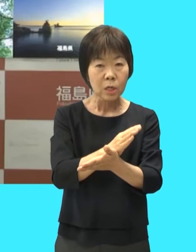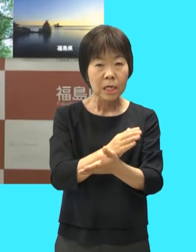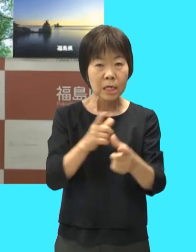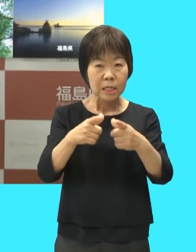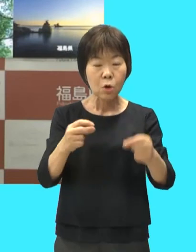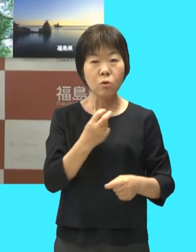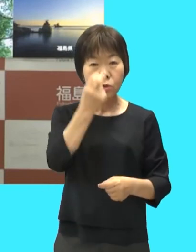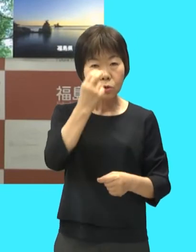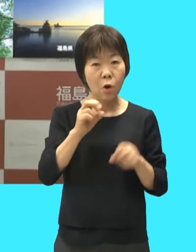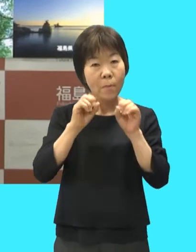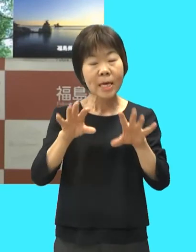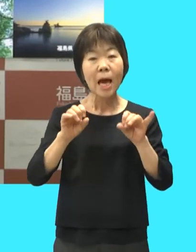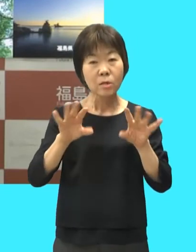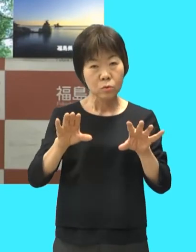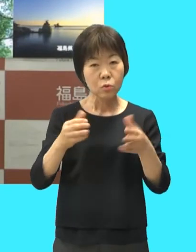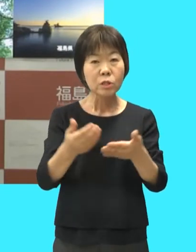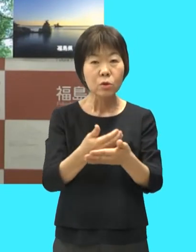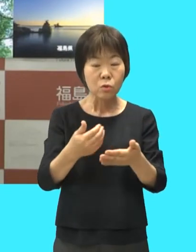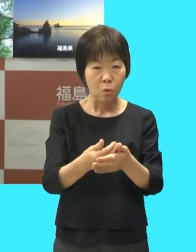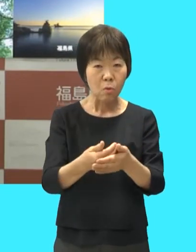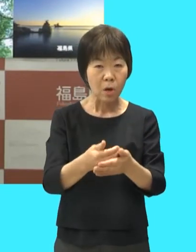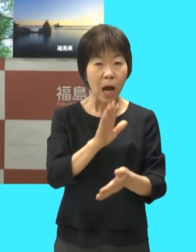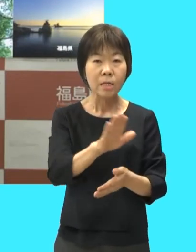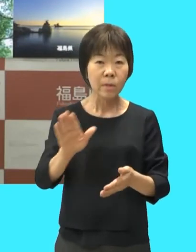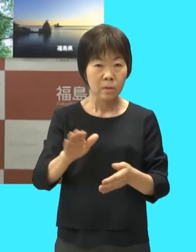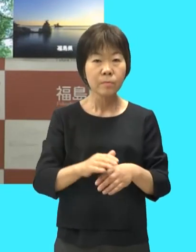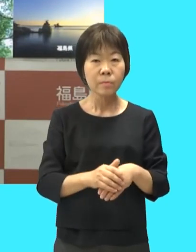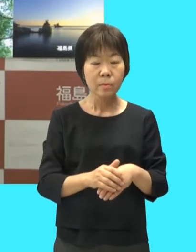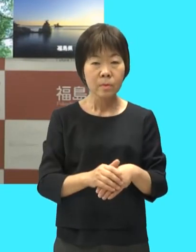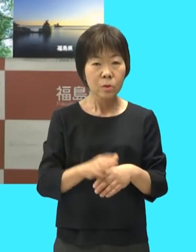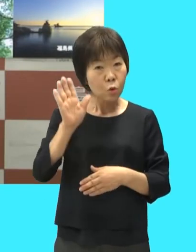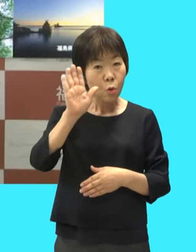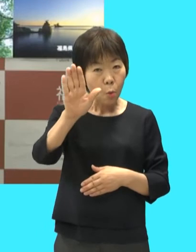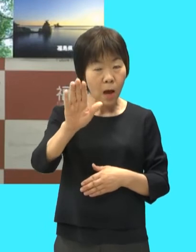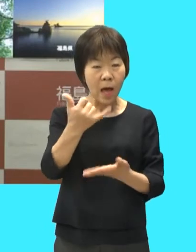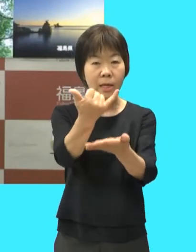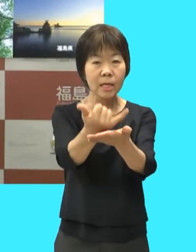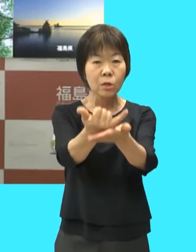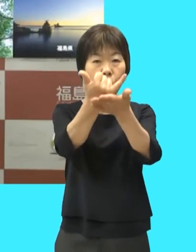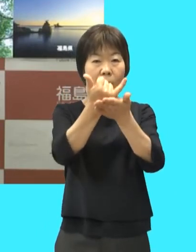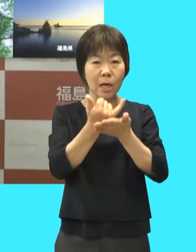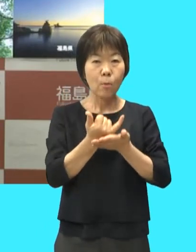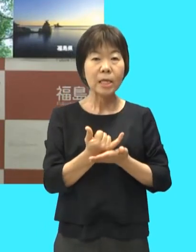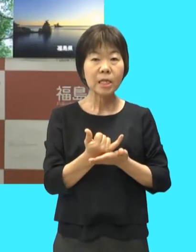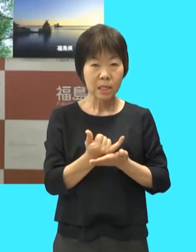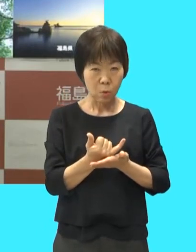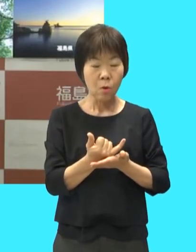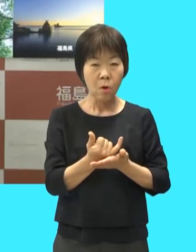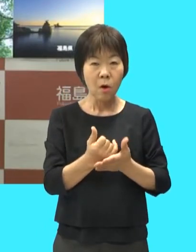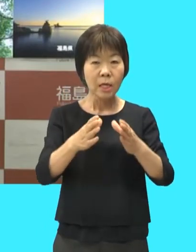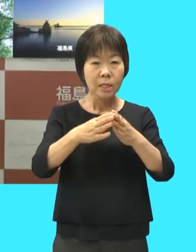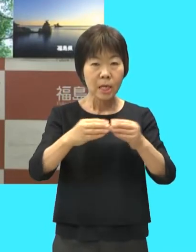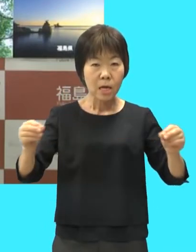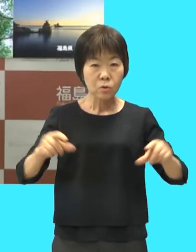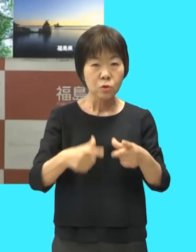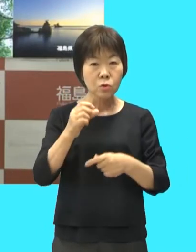PR、 こういった仕事目の前にございますし、その後は天皇皇后両陛下をお迎えしての全国